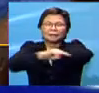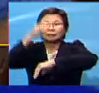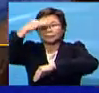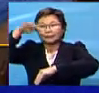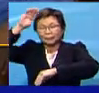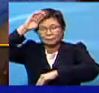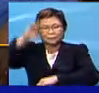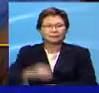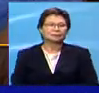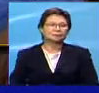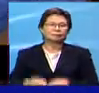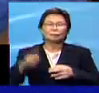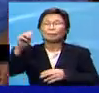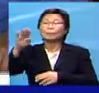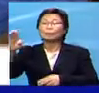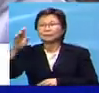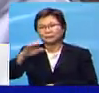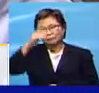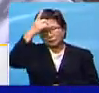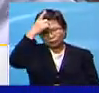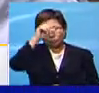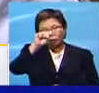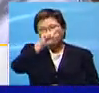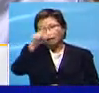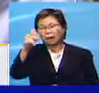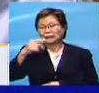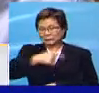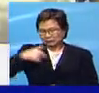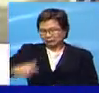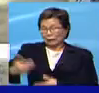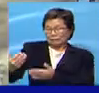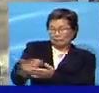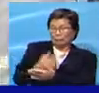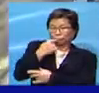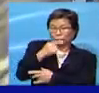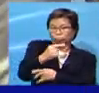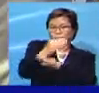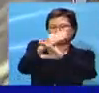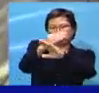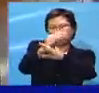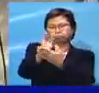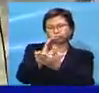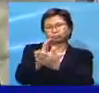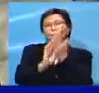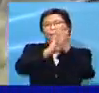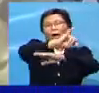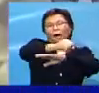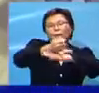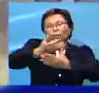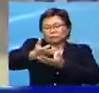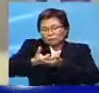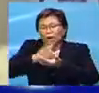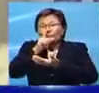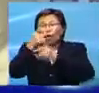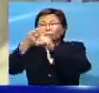perasmian disempurnakan menteri besar Datuk Seri azlan Man China baru-baru ini mengeluarkan perintah sekatan sementara terhadap import sarang burung